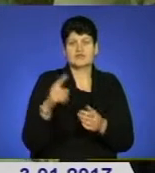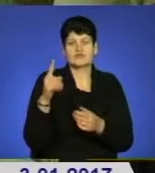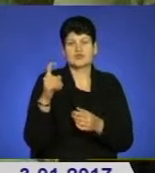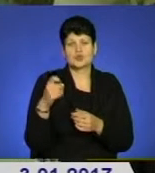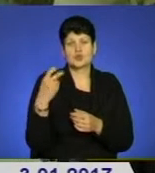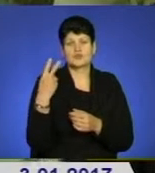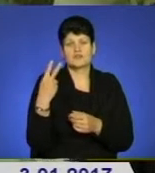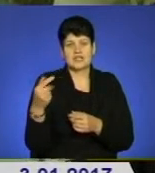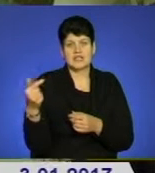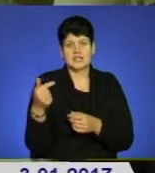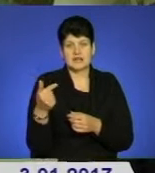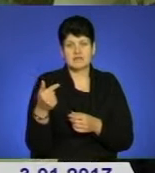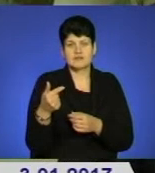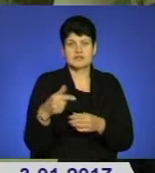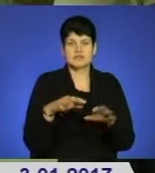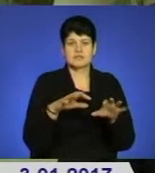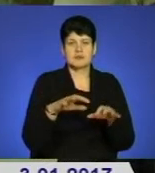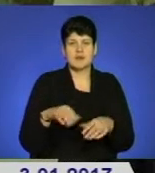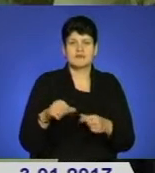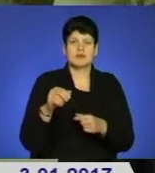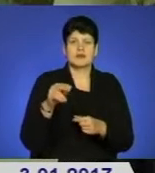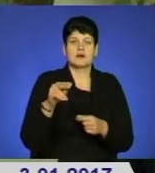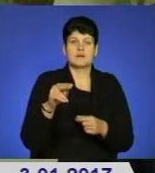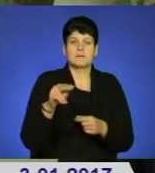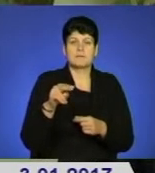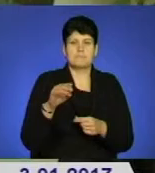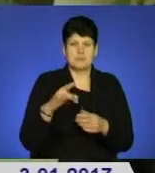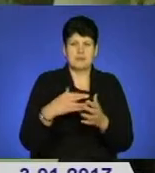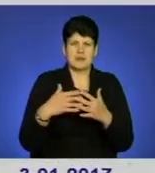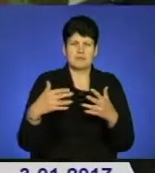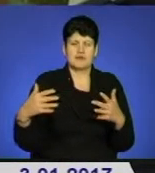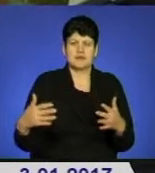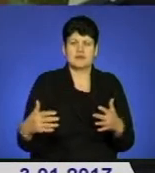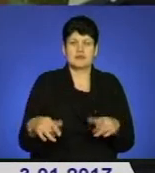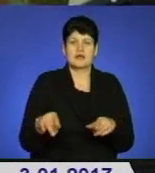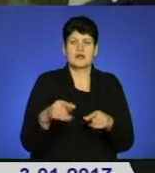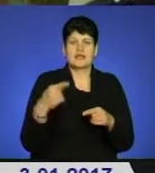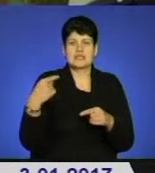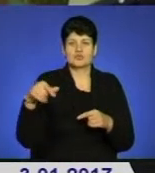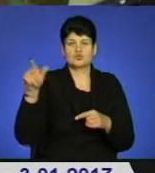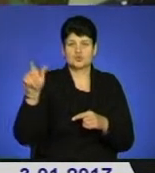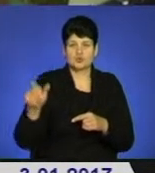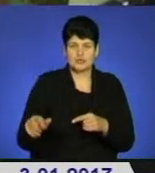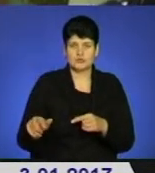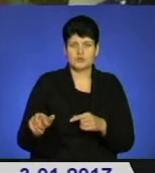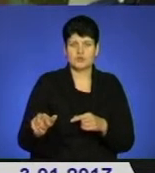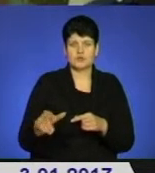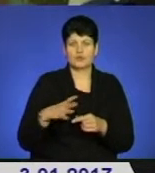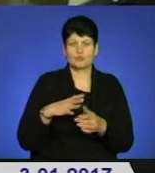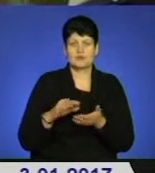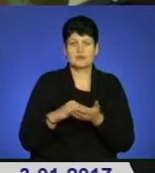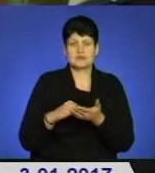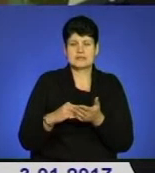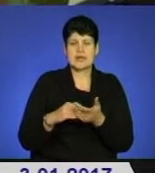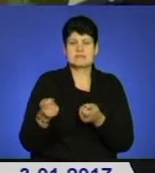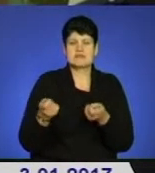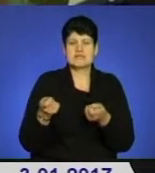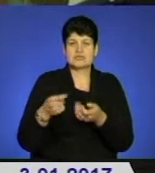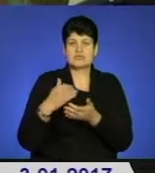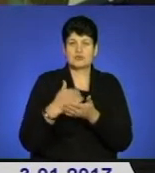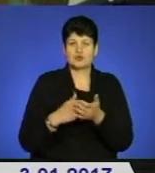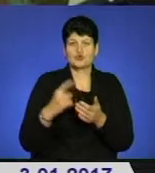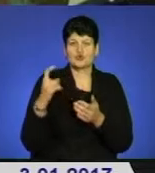102 гривень з конфіскацією предметів скоєння адміністративного правопорушення. На іншого громадянина, на якого було складено адміністративний протокол по